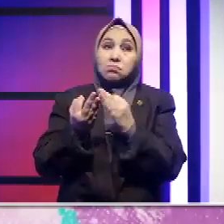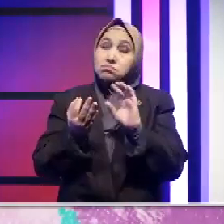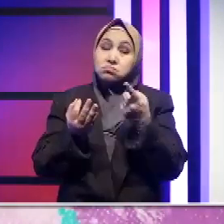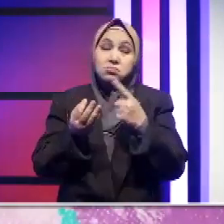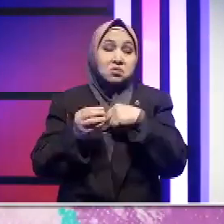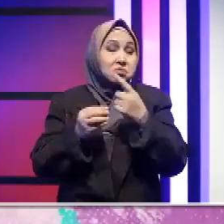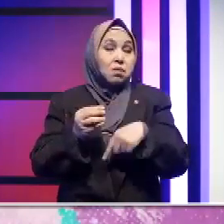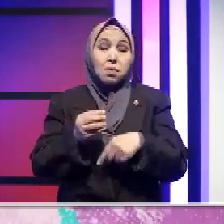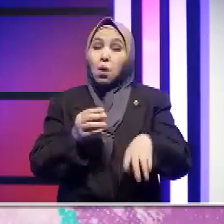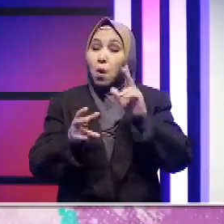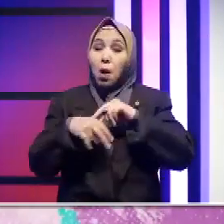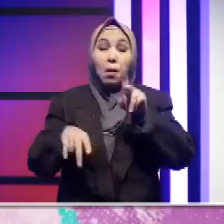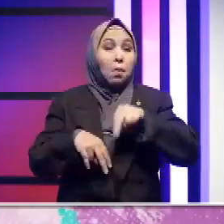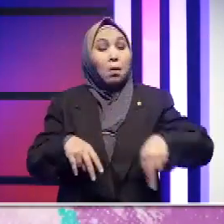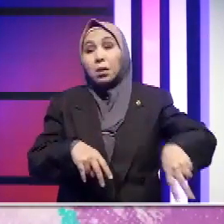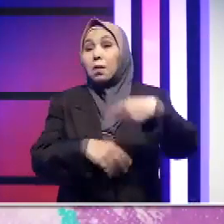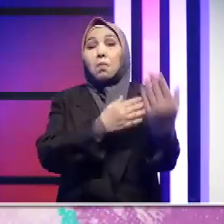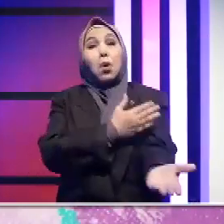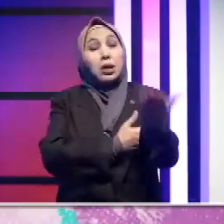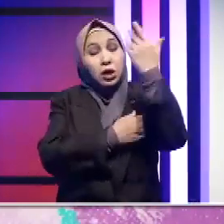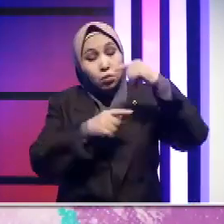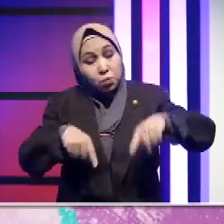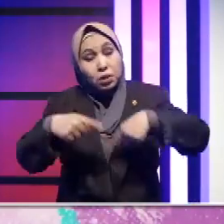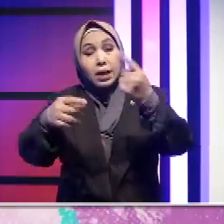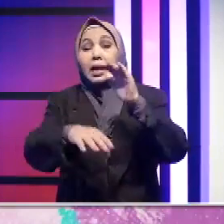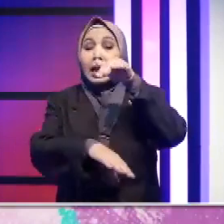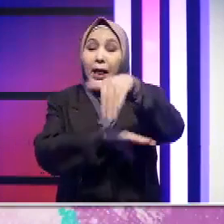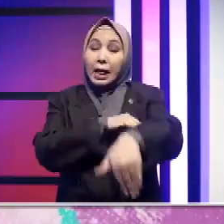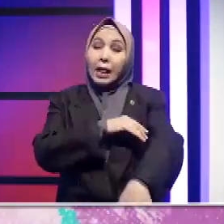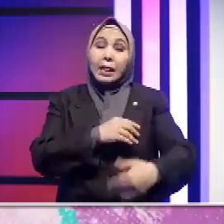now focusing On The Working from the morning too big